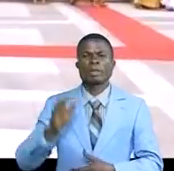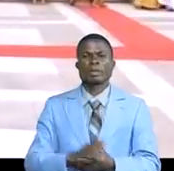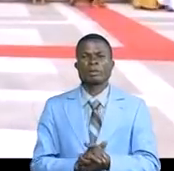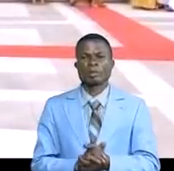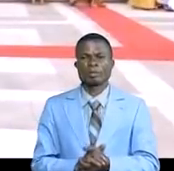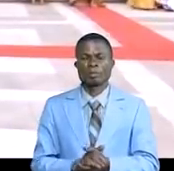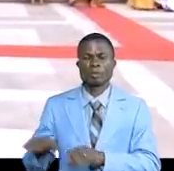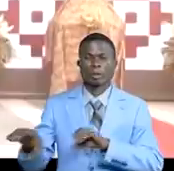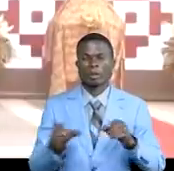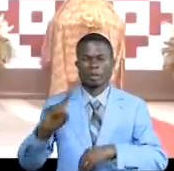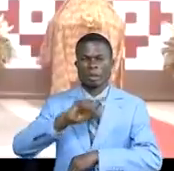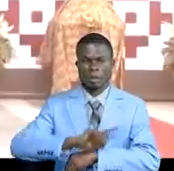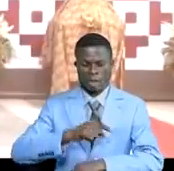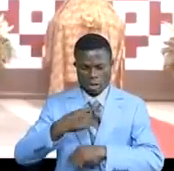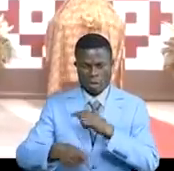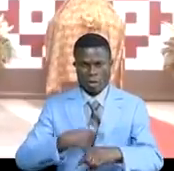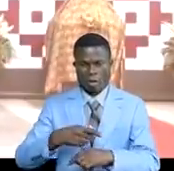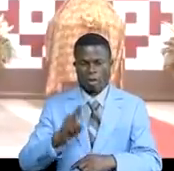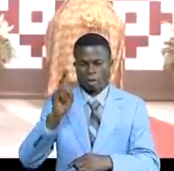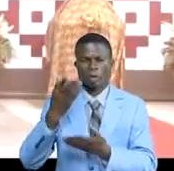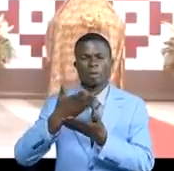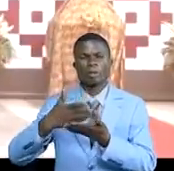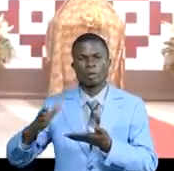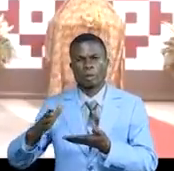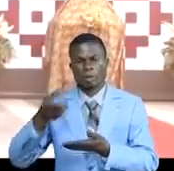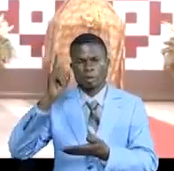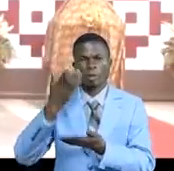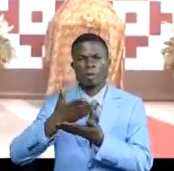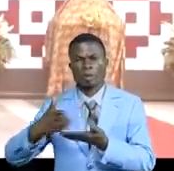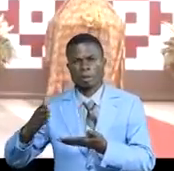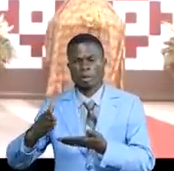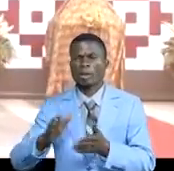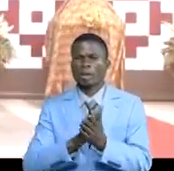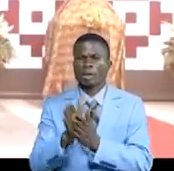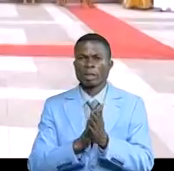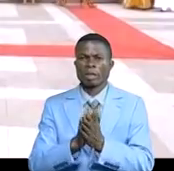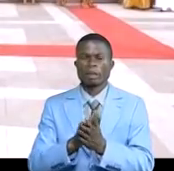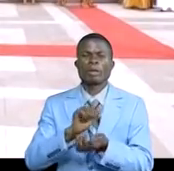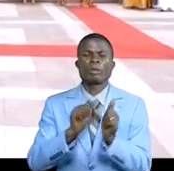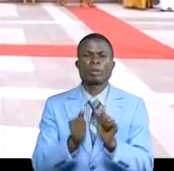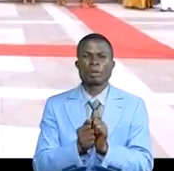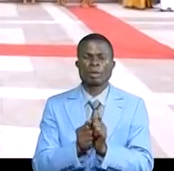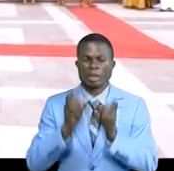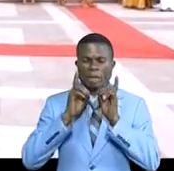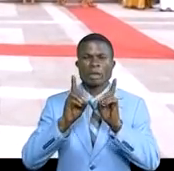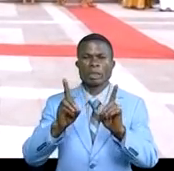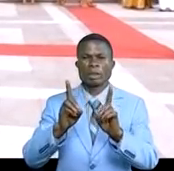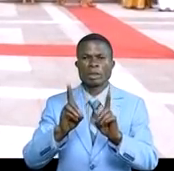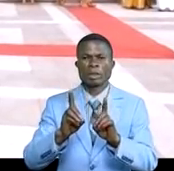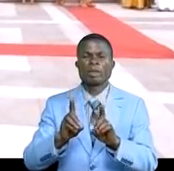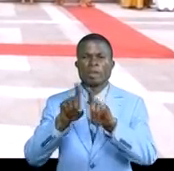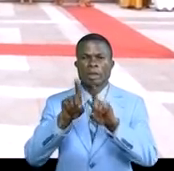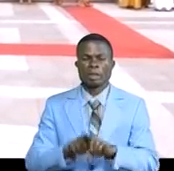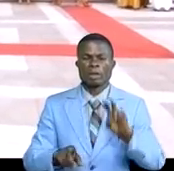Et la cérémonie de ce jour va donc se dérouler en deux étapes. Une première qui sera essentiellement consacrée au discours et à l'allocution et